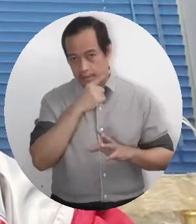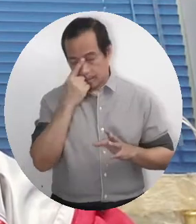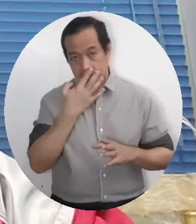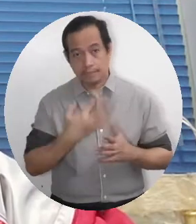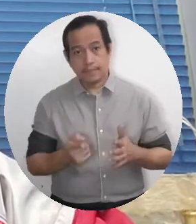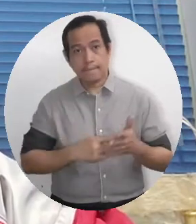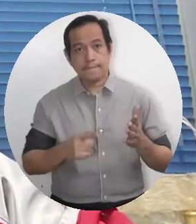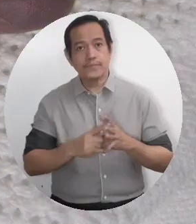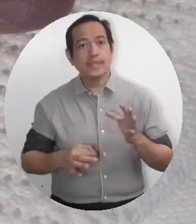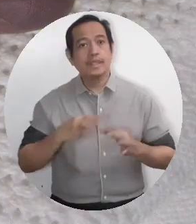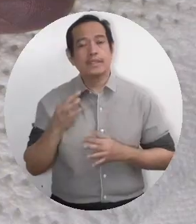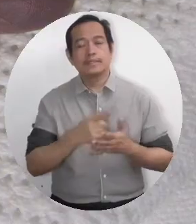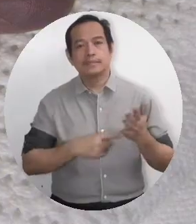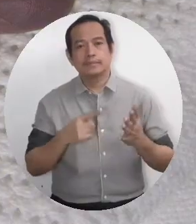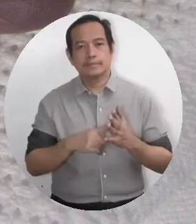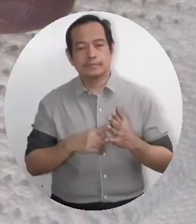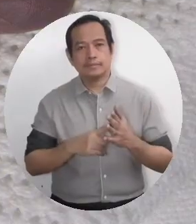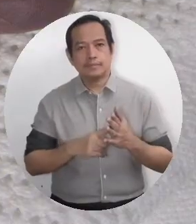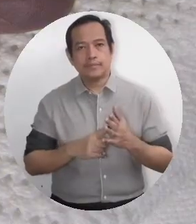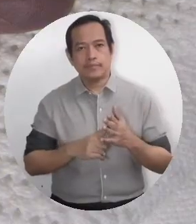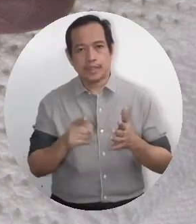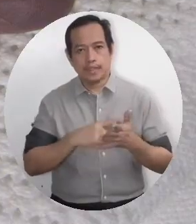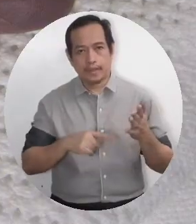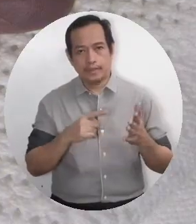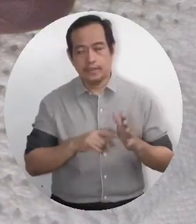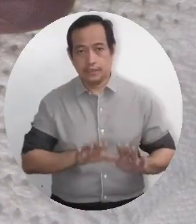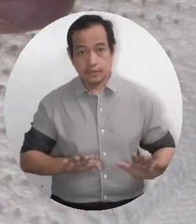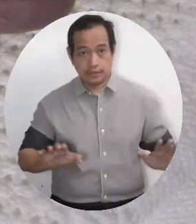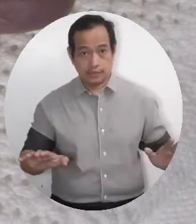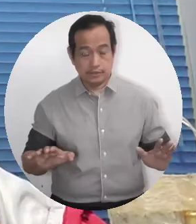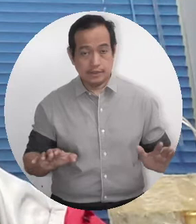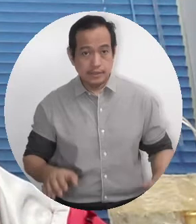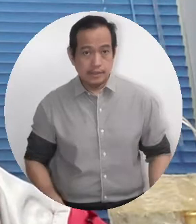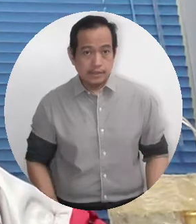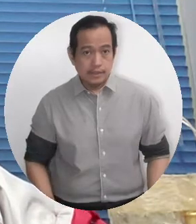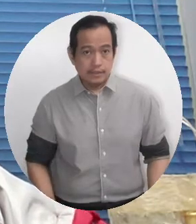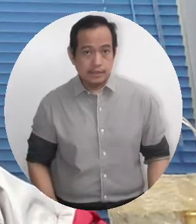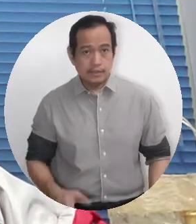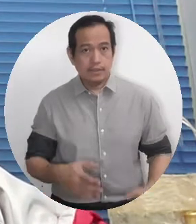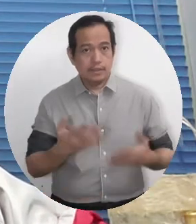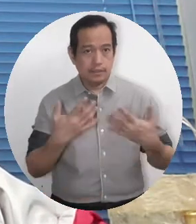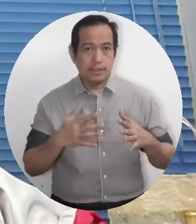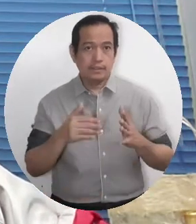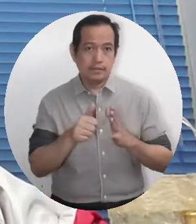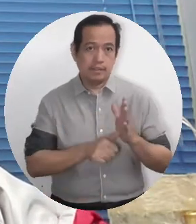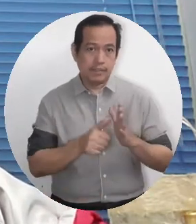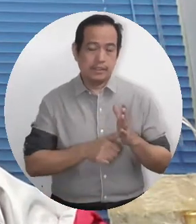siya nangingitim kaagad. It's a late onset cyanosis. Itong mga batang to ay